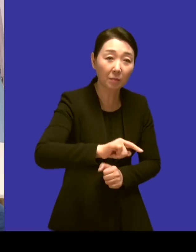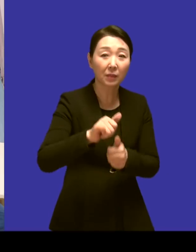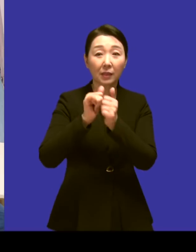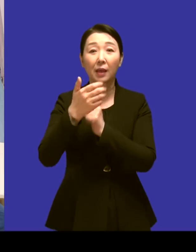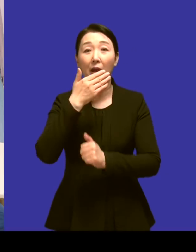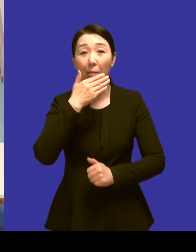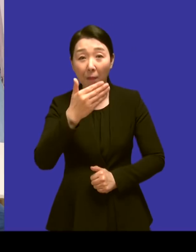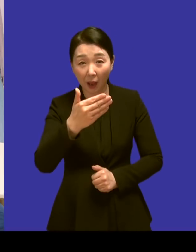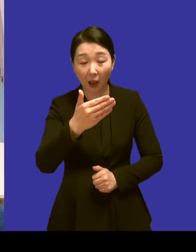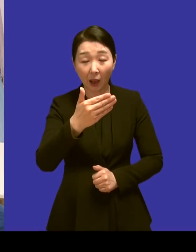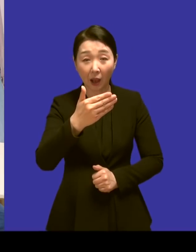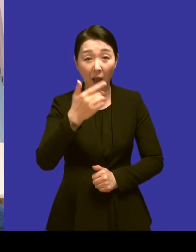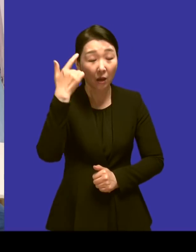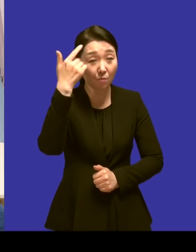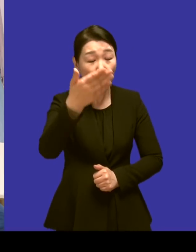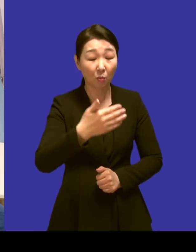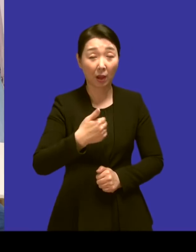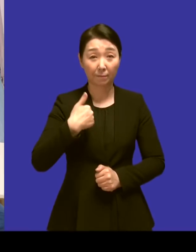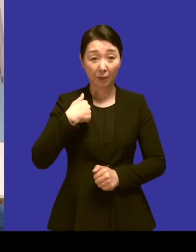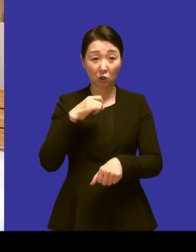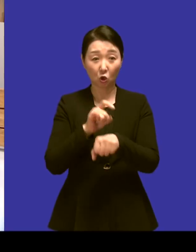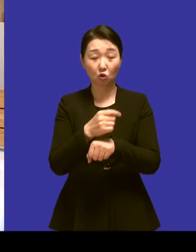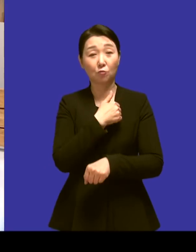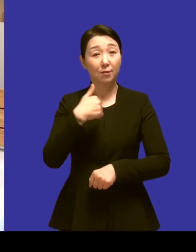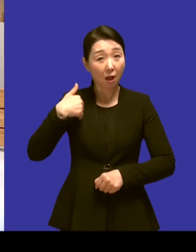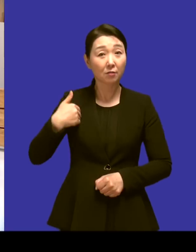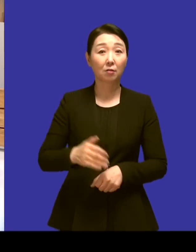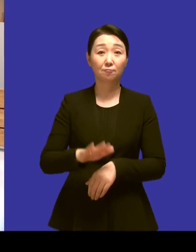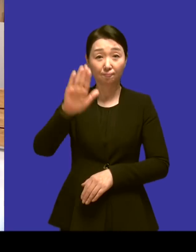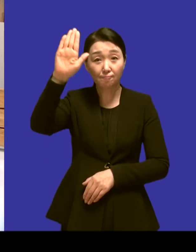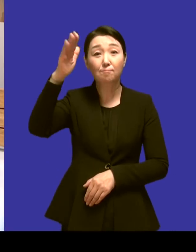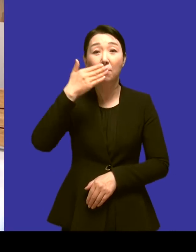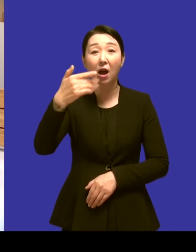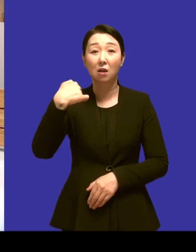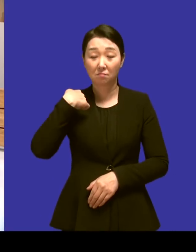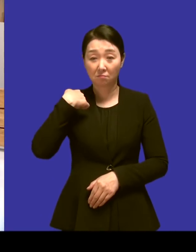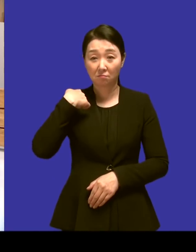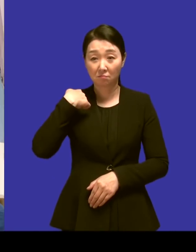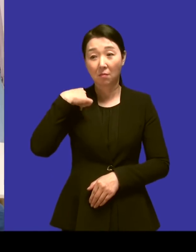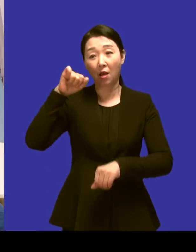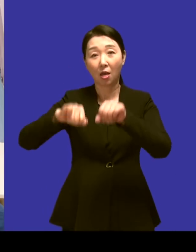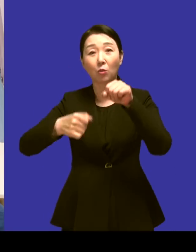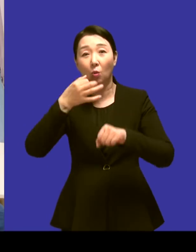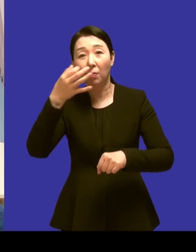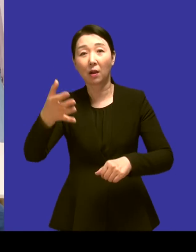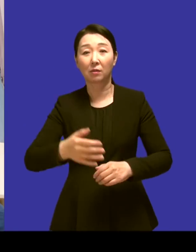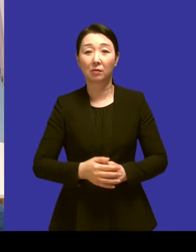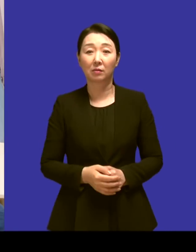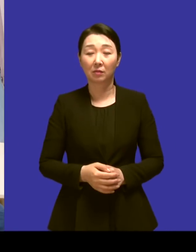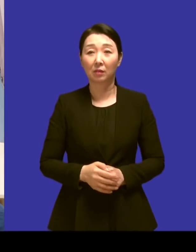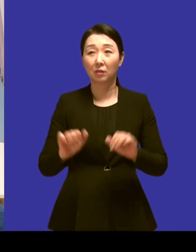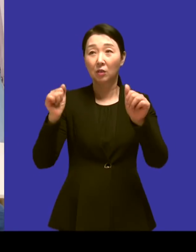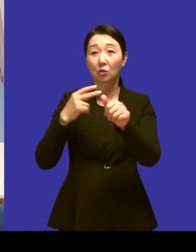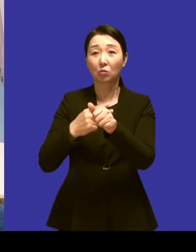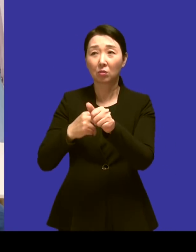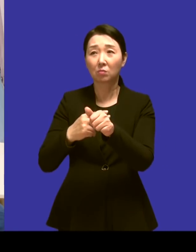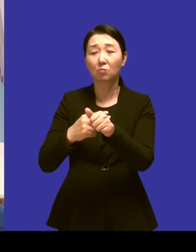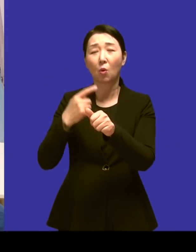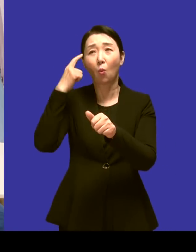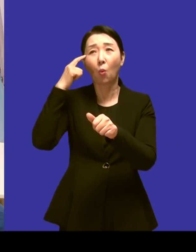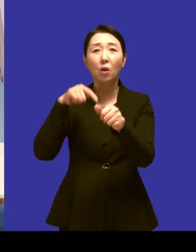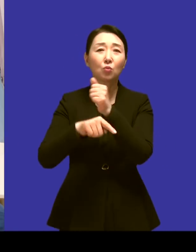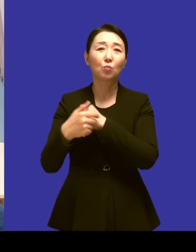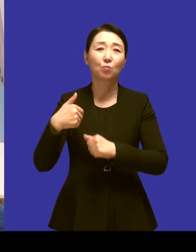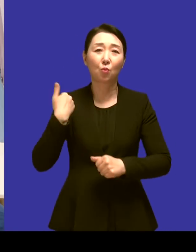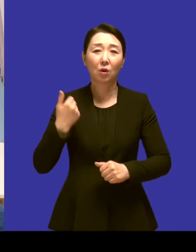네. 했는데 제 성격상 제가 당당하게 손을 들고 제가 하겠습니다 해서 아. 그걸 했던 거죠. 예. 네. 근데 거기서 이제 체육 선생님이 왜 그러셨는지 모르겠는데